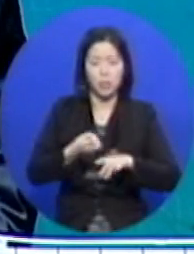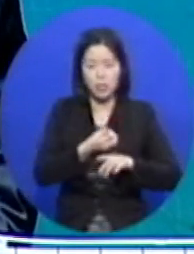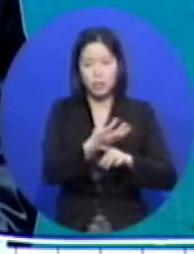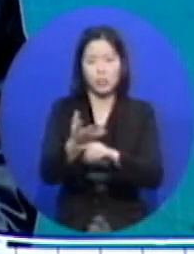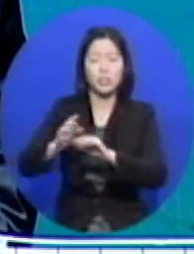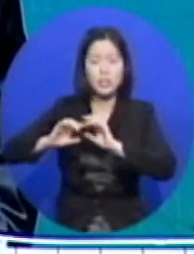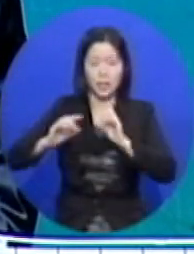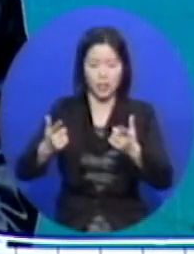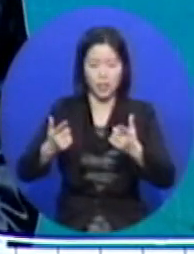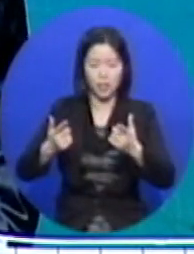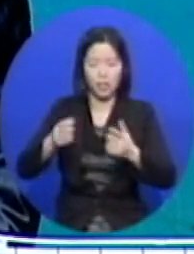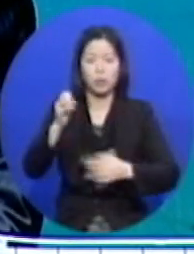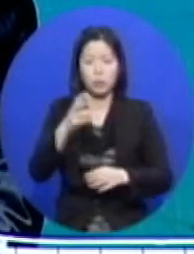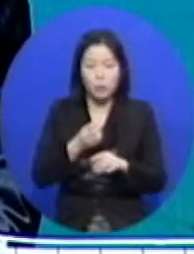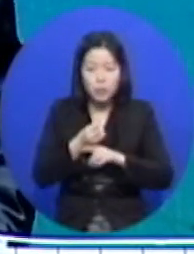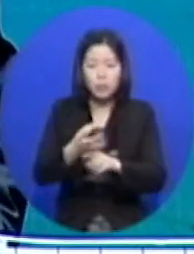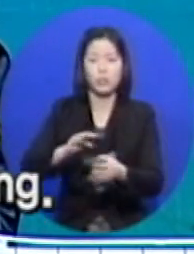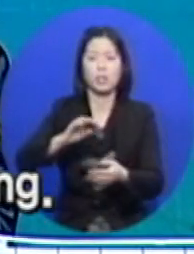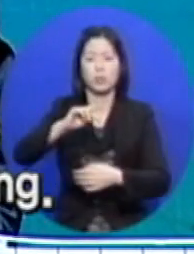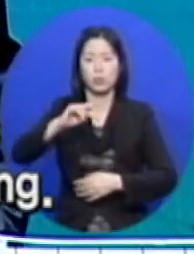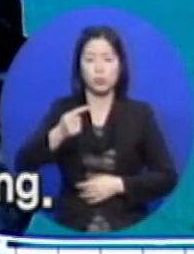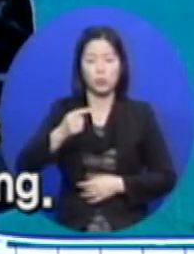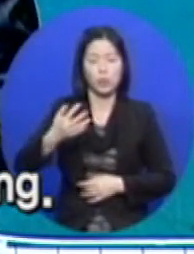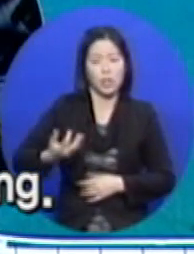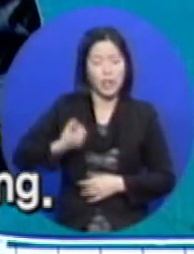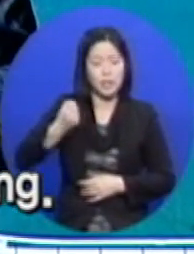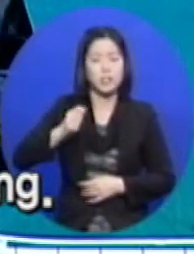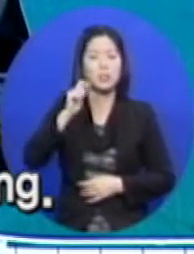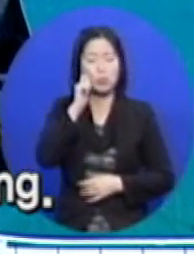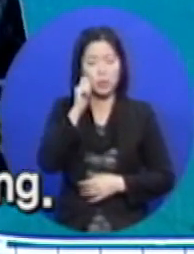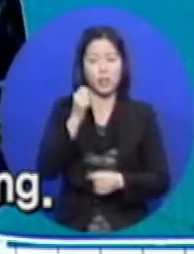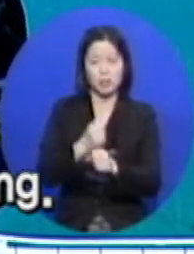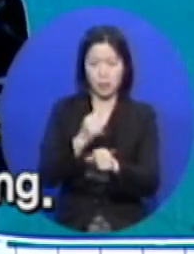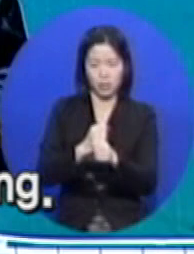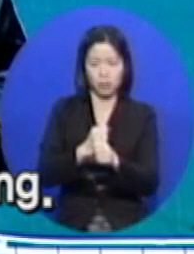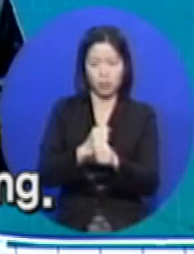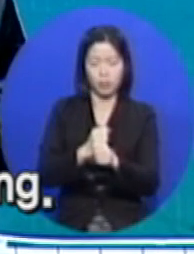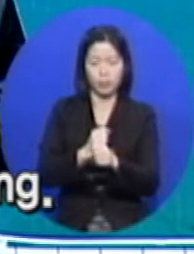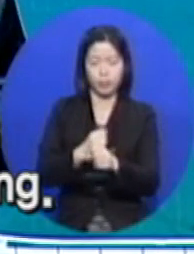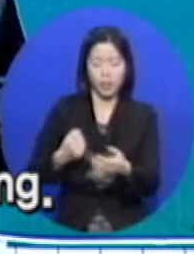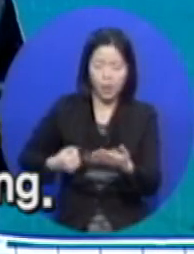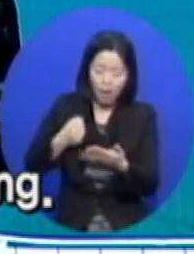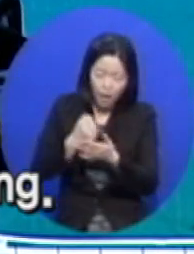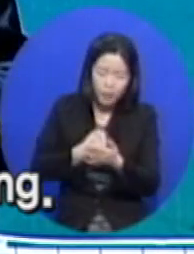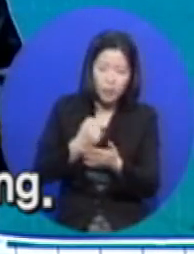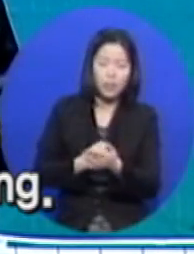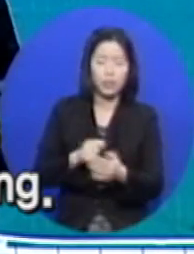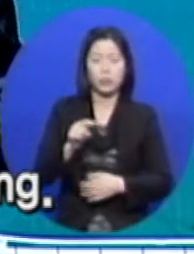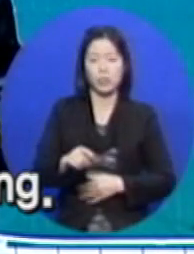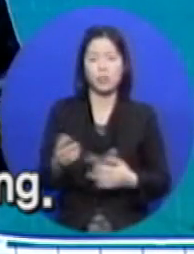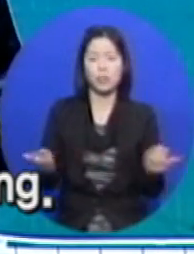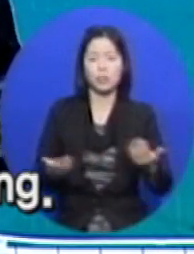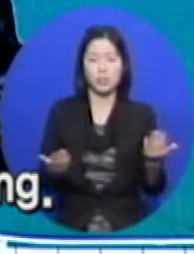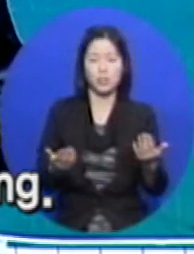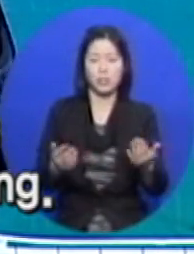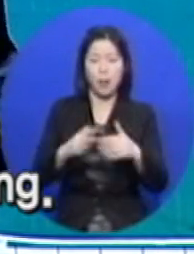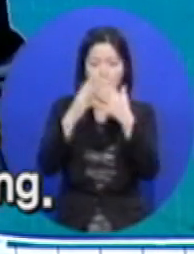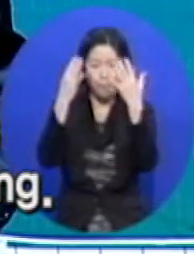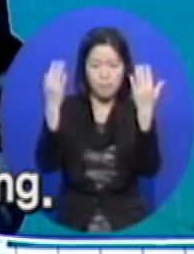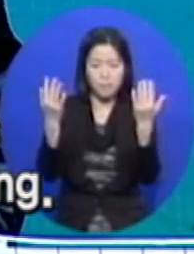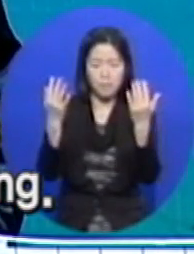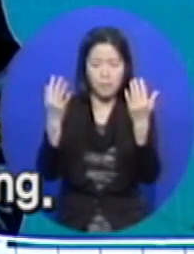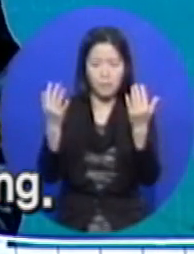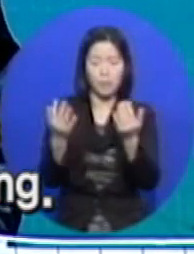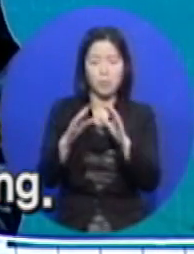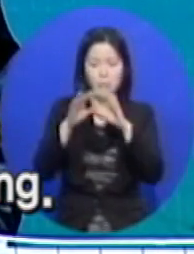만들려고 하는 거죠 안타깝게도 지금 이익이 많은 그리스도인들의 삶 속에서 그대로